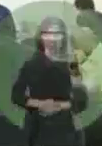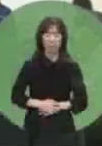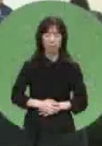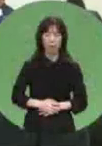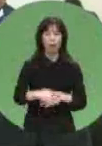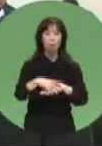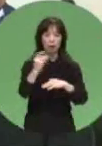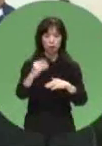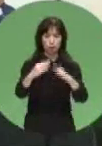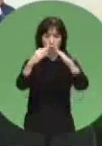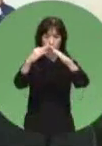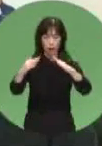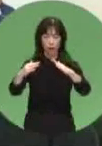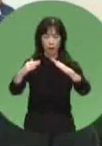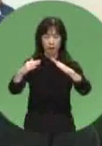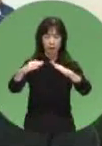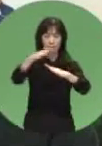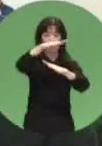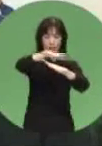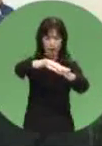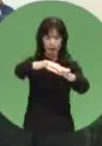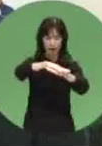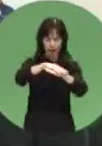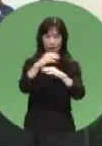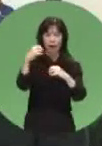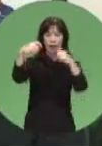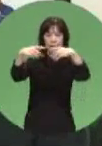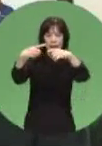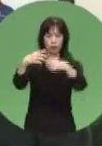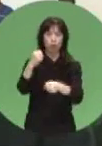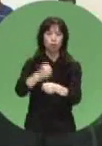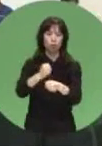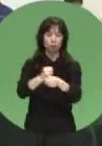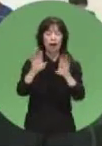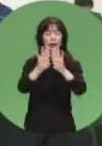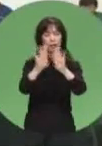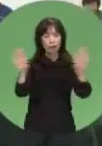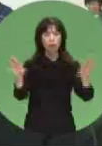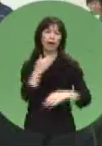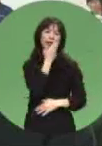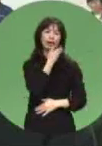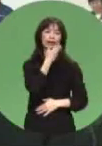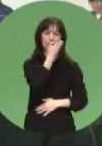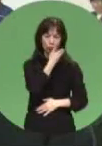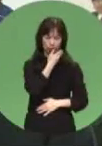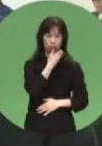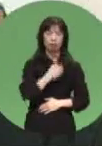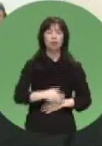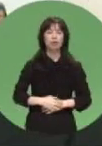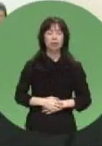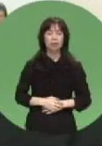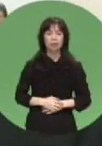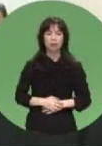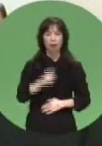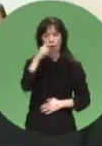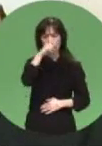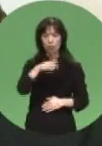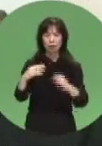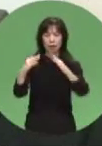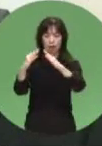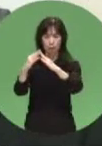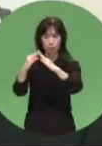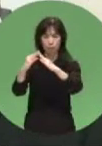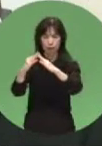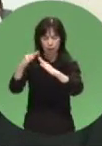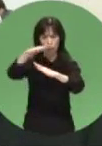まず1号機を、ね、まずしっかりと完成させて稼働させるということが一つが、ね、これ一番重要なことなんです。今は鬼畜の